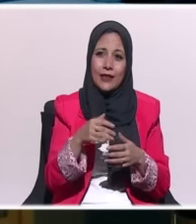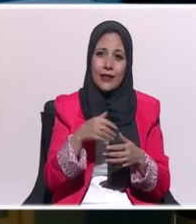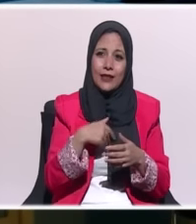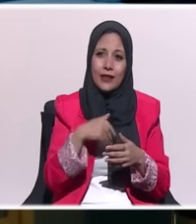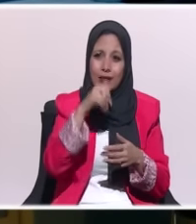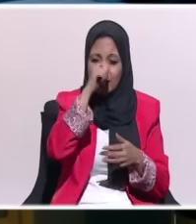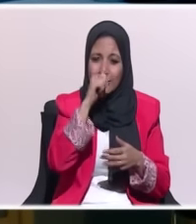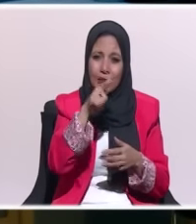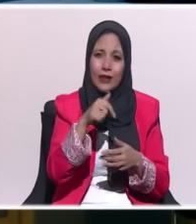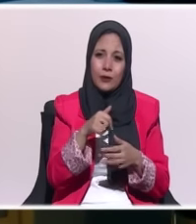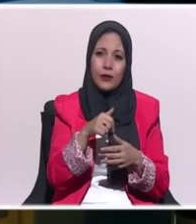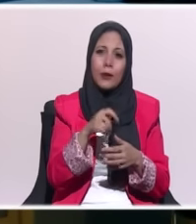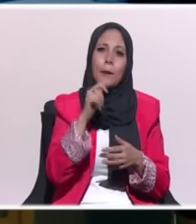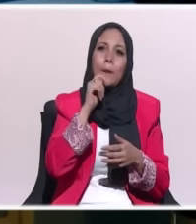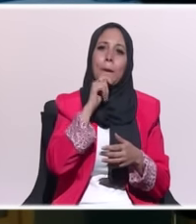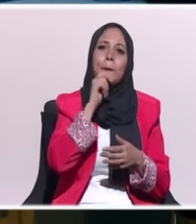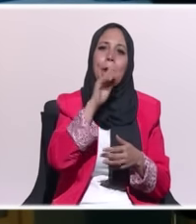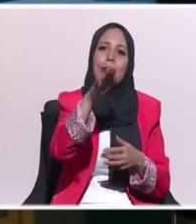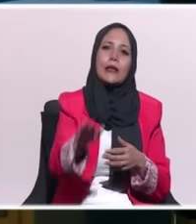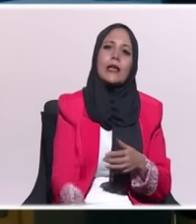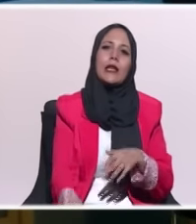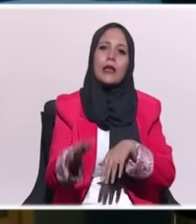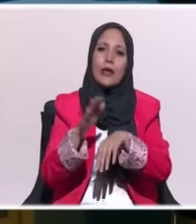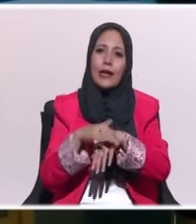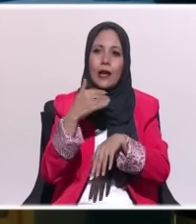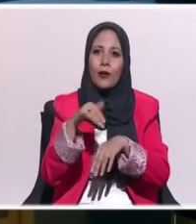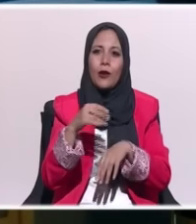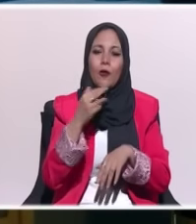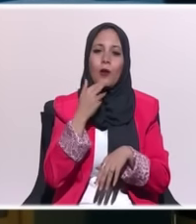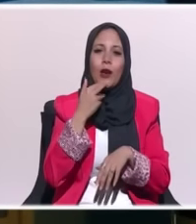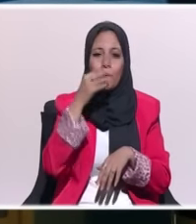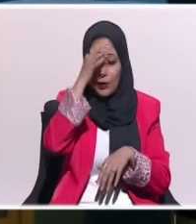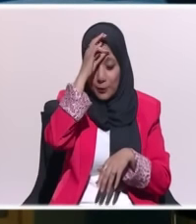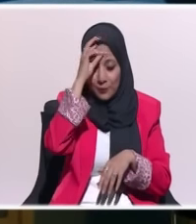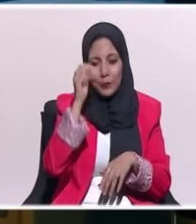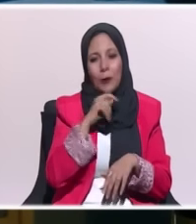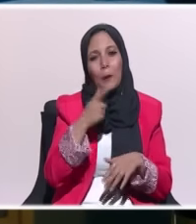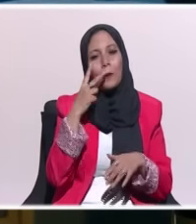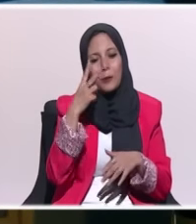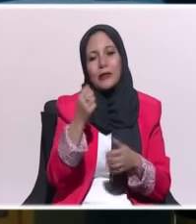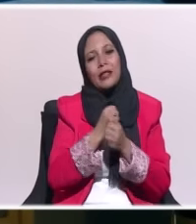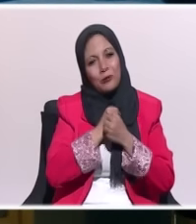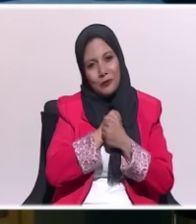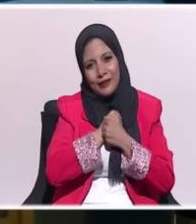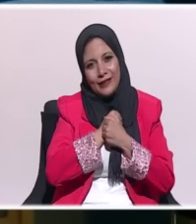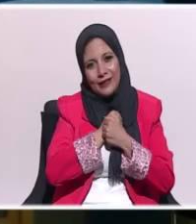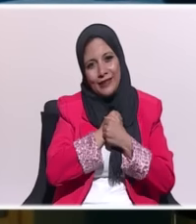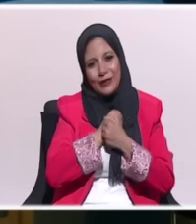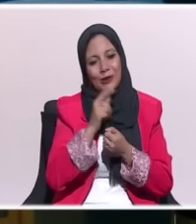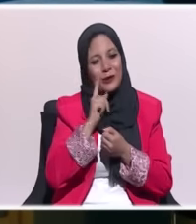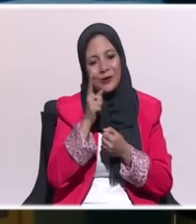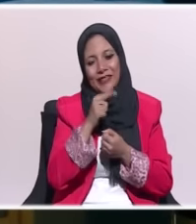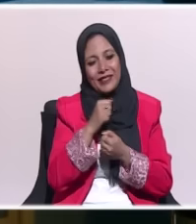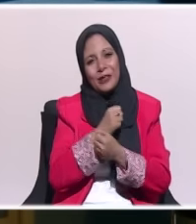يعني رجلها بصي يا حبيبتي هو قصده ما طلعتيش عمره ليه؟ عشان انت